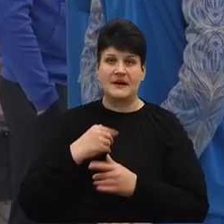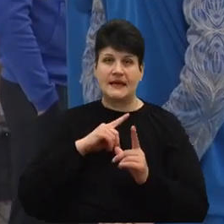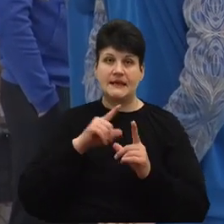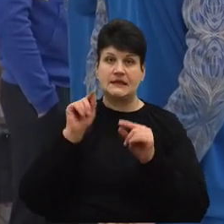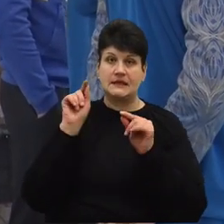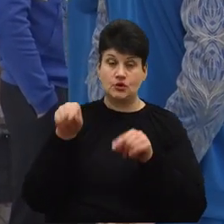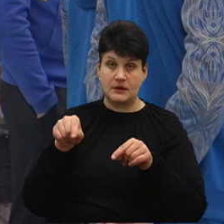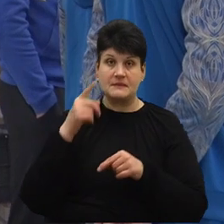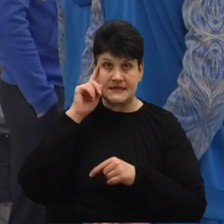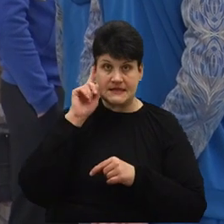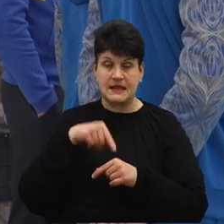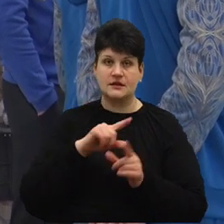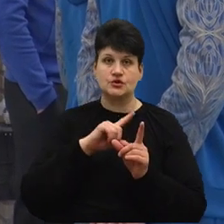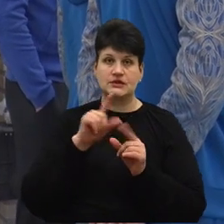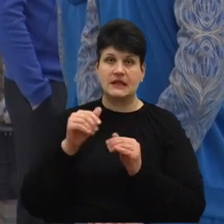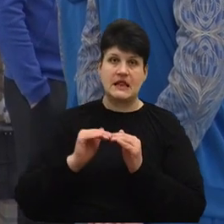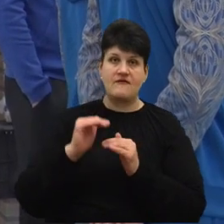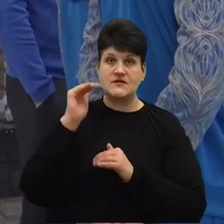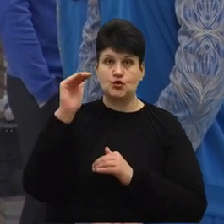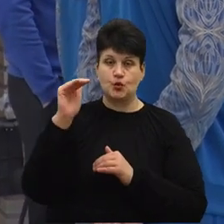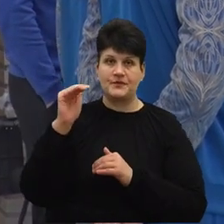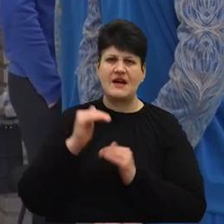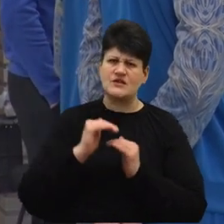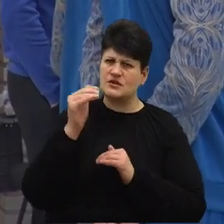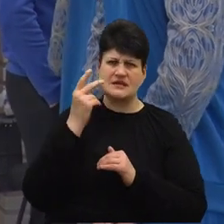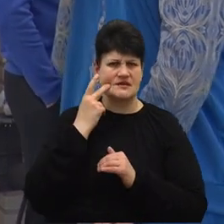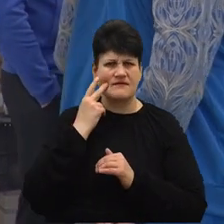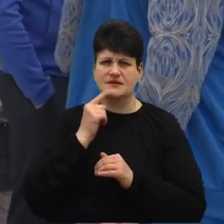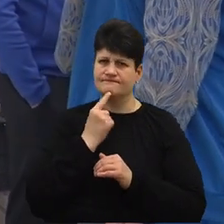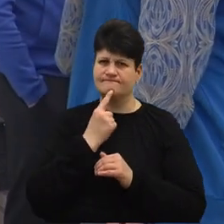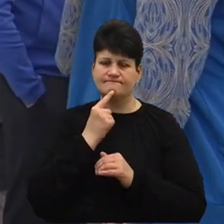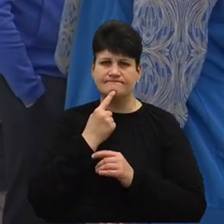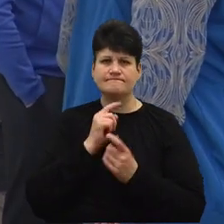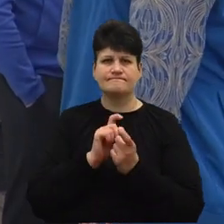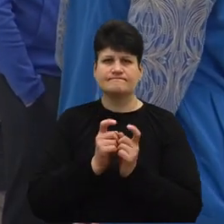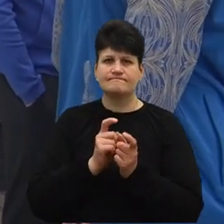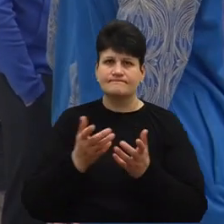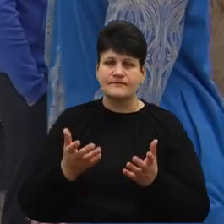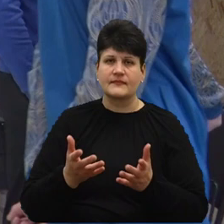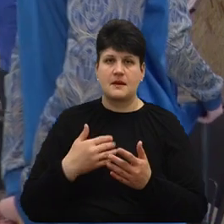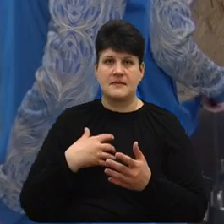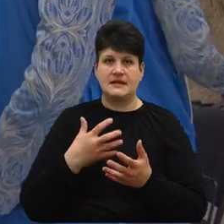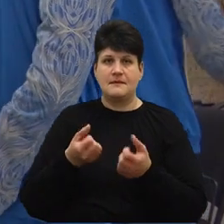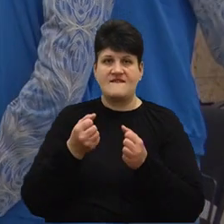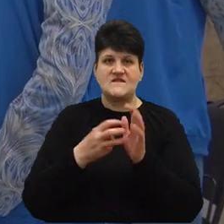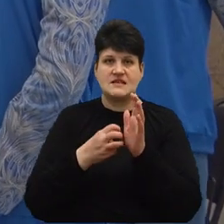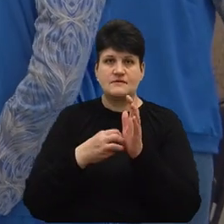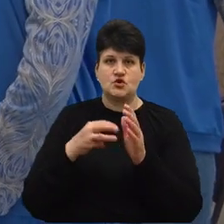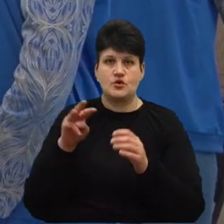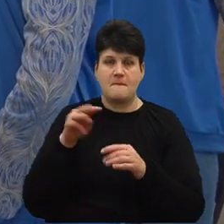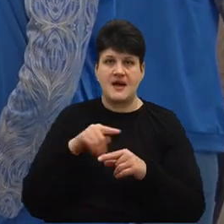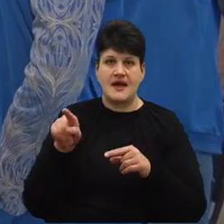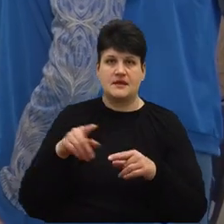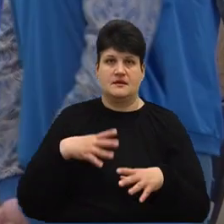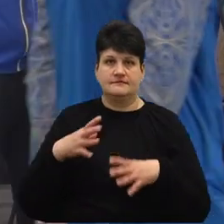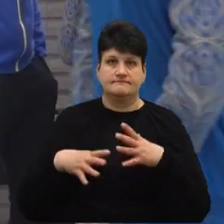ми знали, що ми їдемо на висоту. А на висоті завжди важко боротися, так як ми тренувалися на 800 метрів, а там